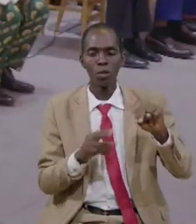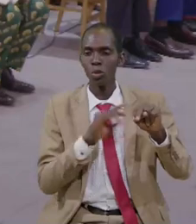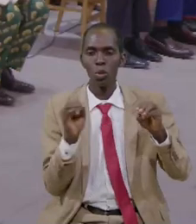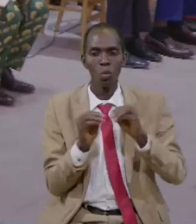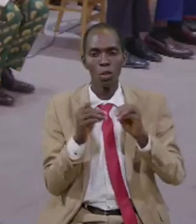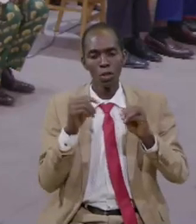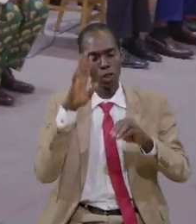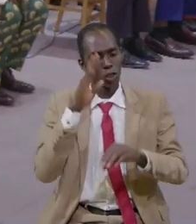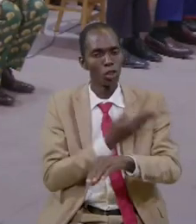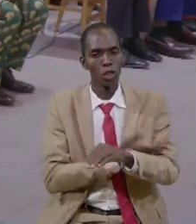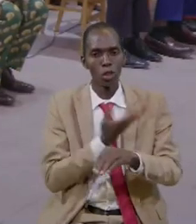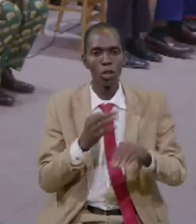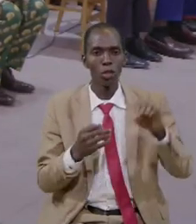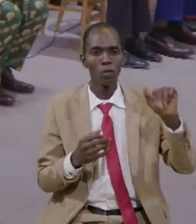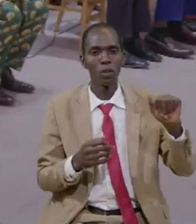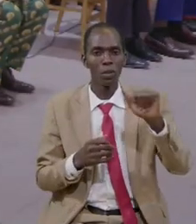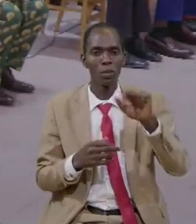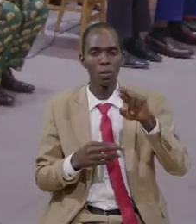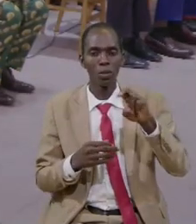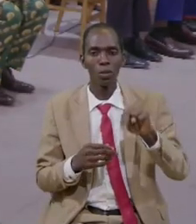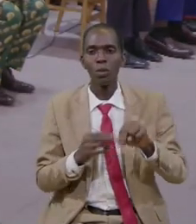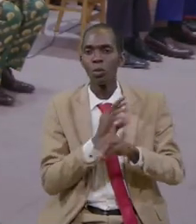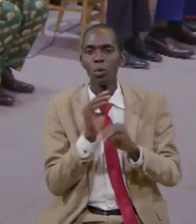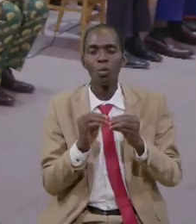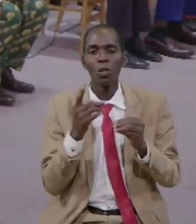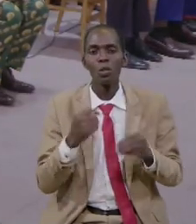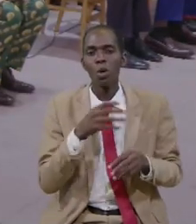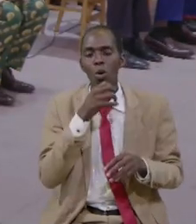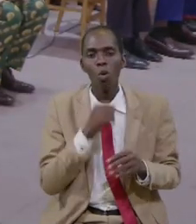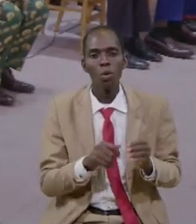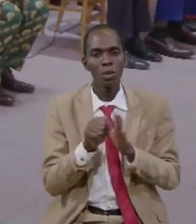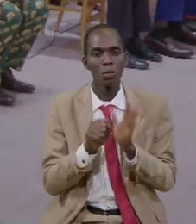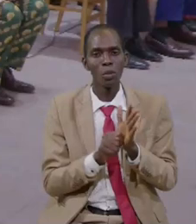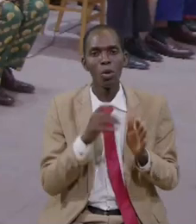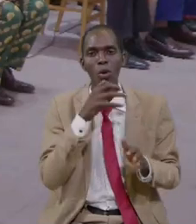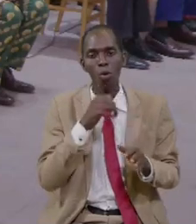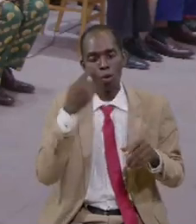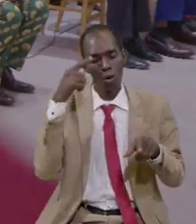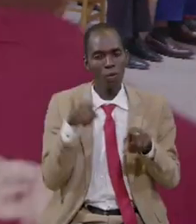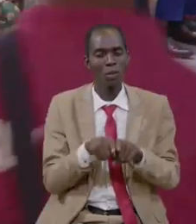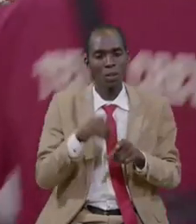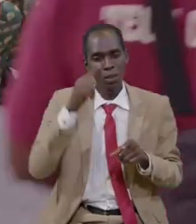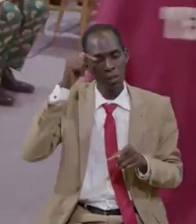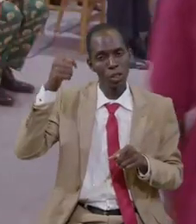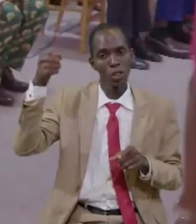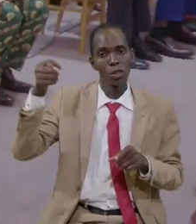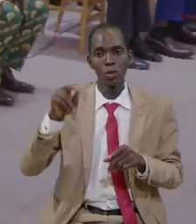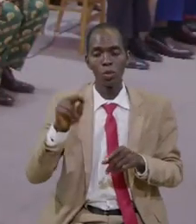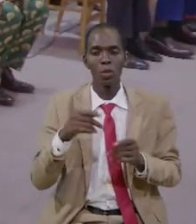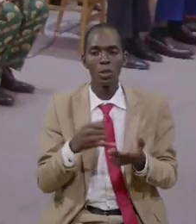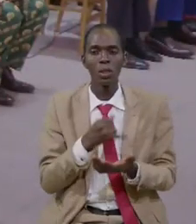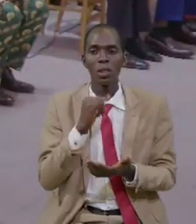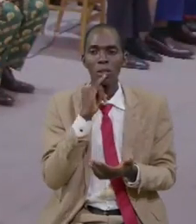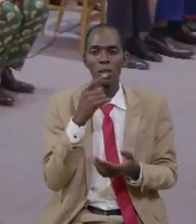n'est plus les gens de l'Ancien Testament, la théologie. C'est la meilleure alliance, la nouvelle